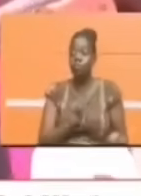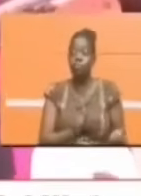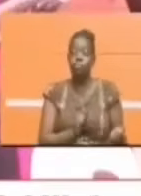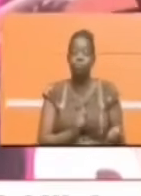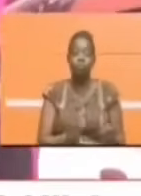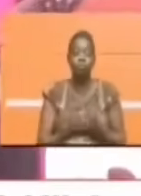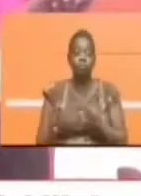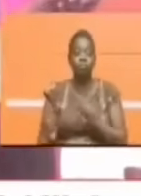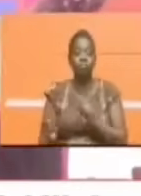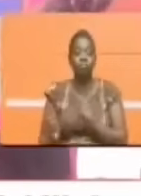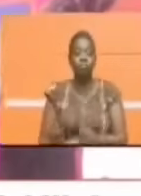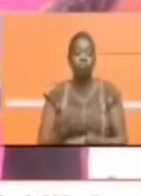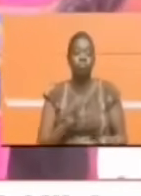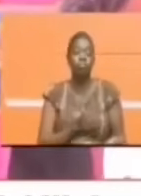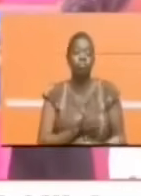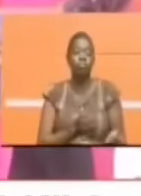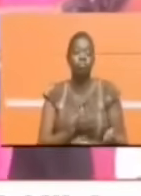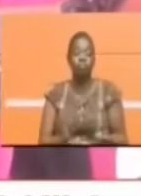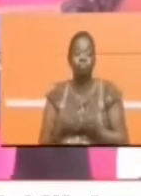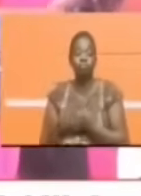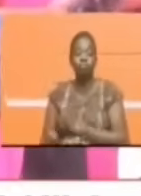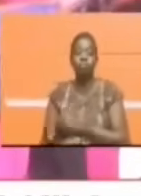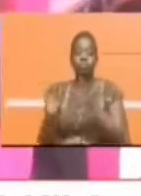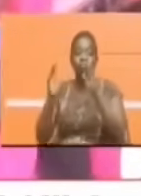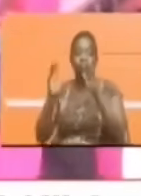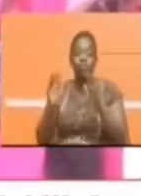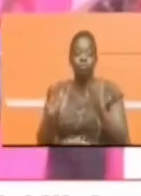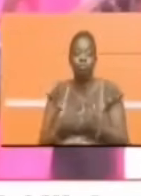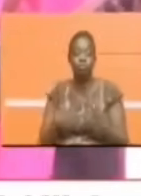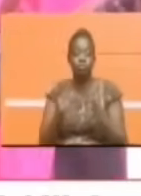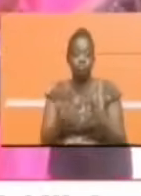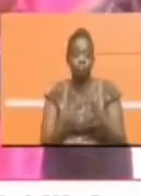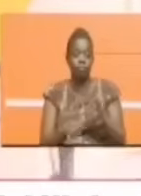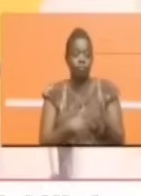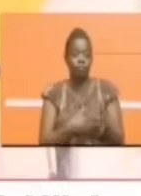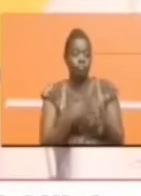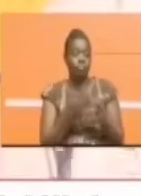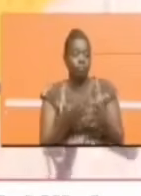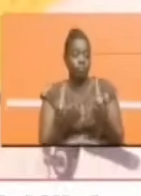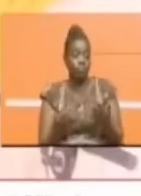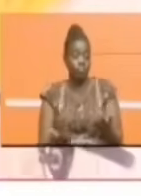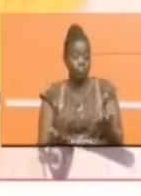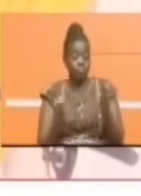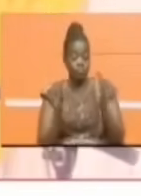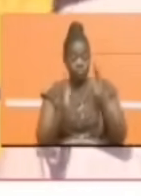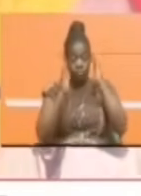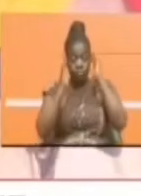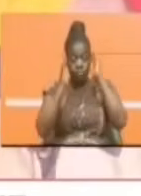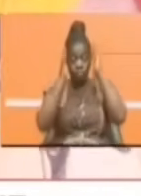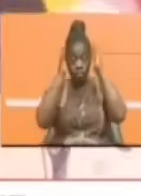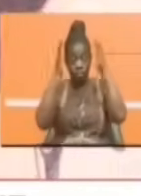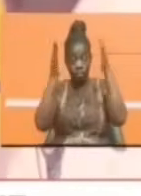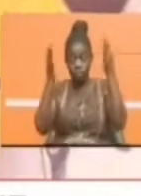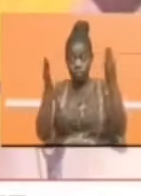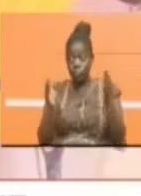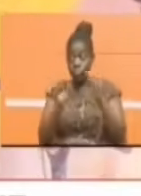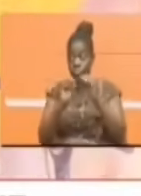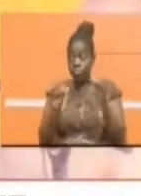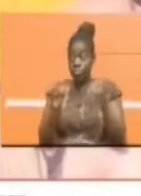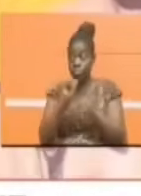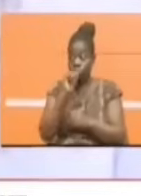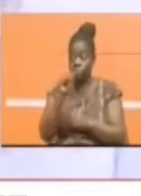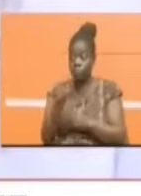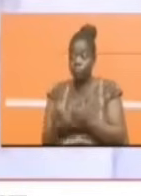Oh, I want you one day. Sabasumba Kasujja mukuyigiriza abadde bannamawulire